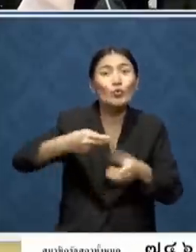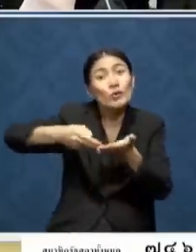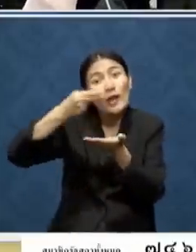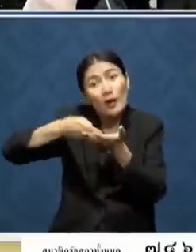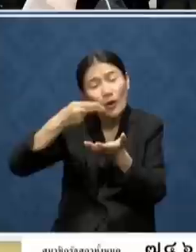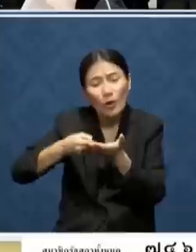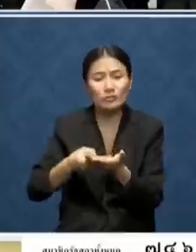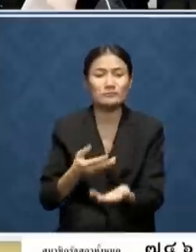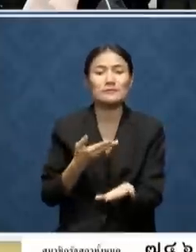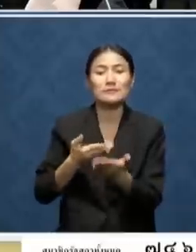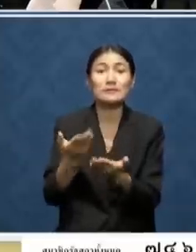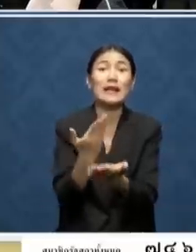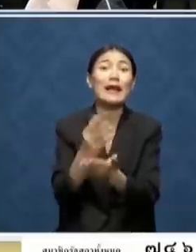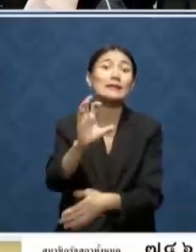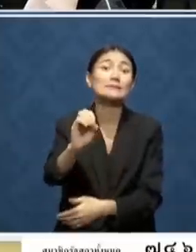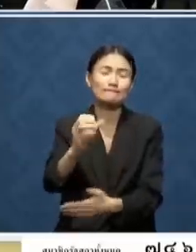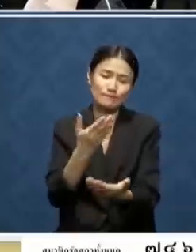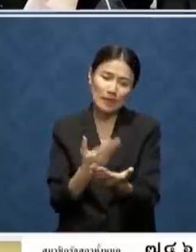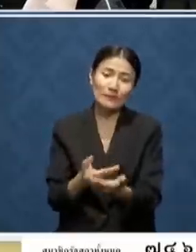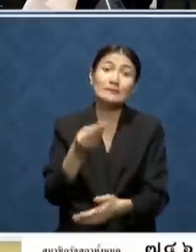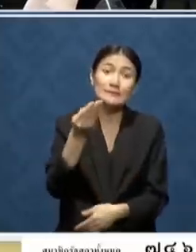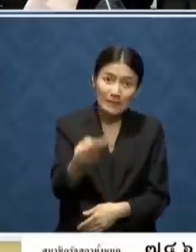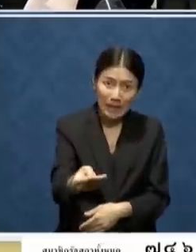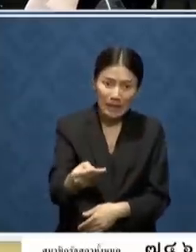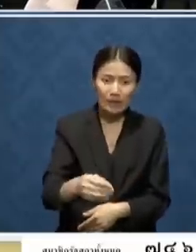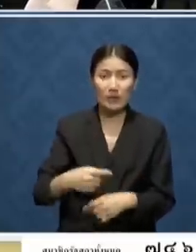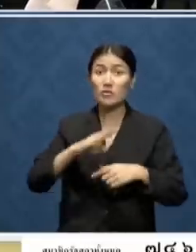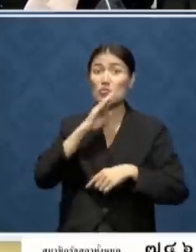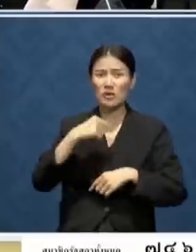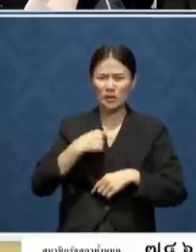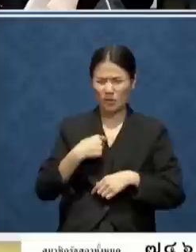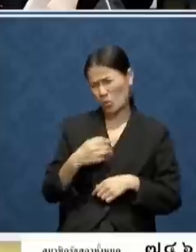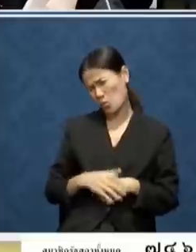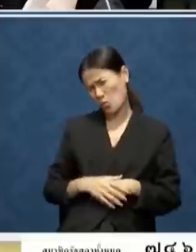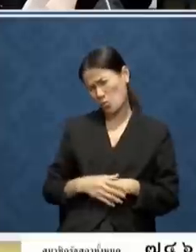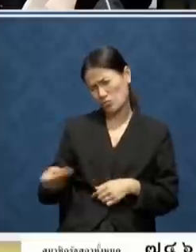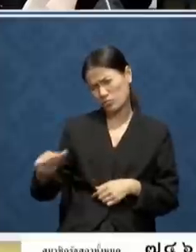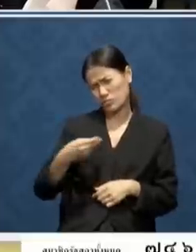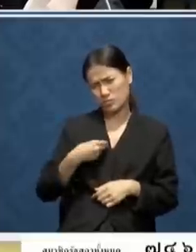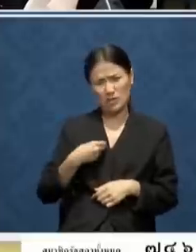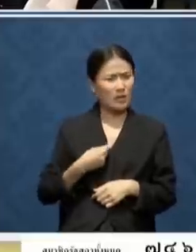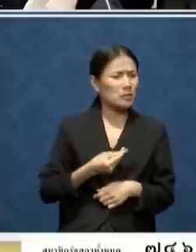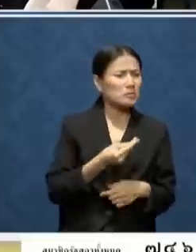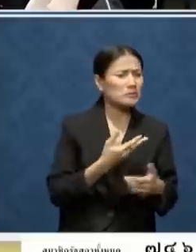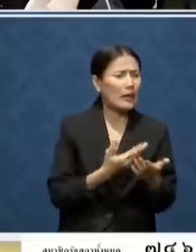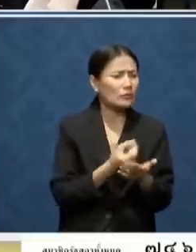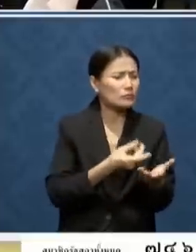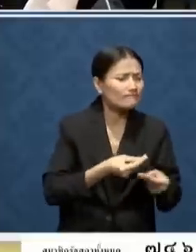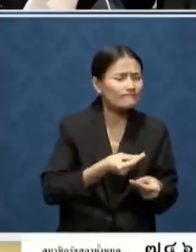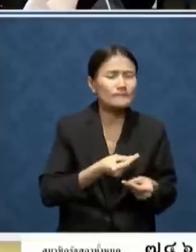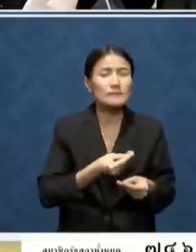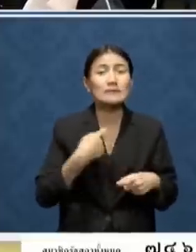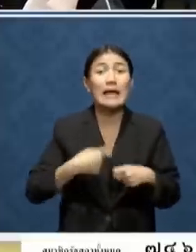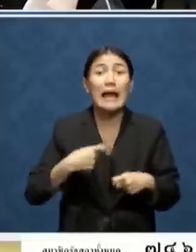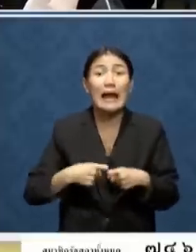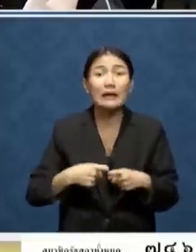คะ 1ชามราคา 50บาทถ้าแม่ค้ารู้สึกว่ามันแยกแลกยากแลกเย็นเหลือเกินกว่าจะได้เงินสดกลับคืนมาเนี่ย